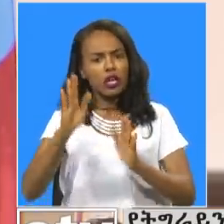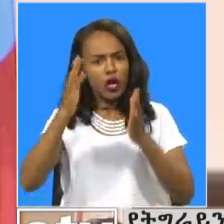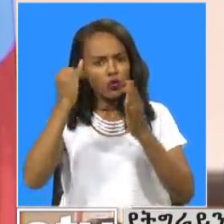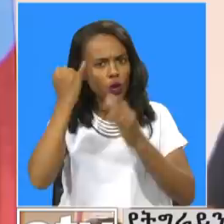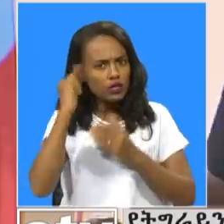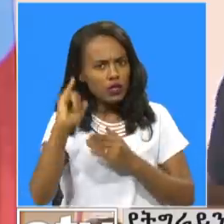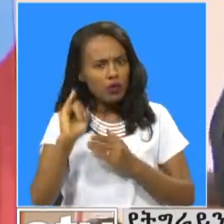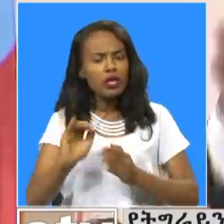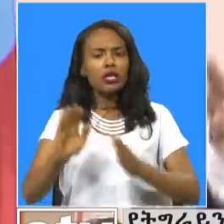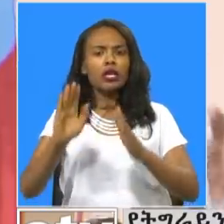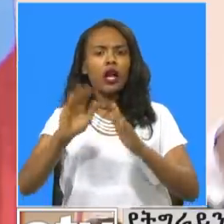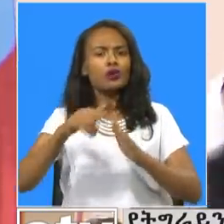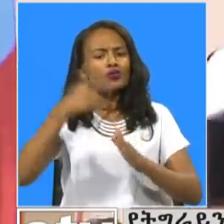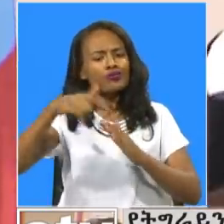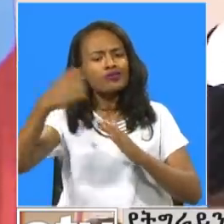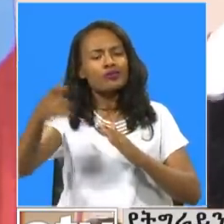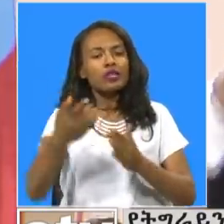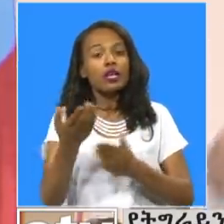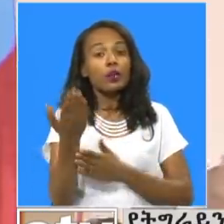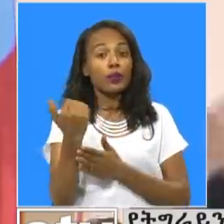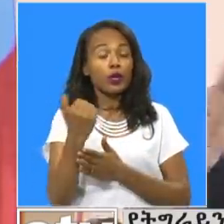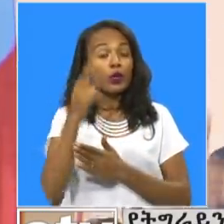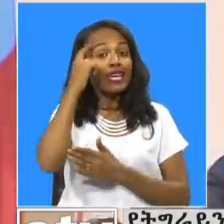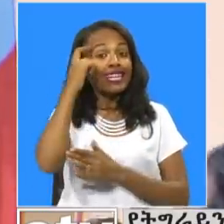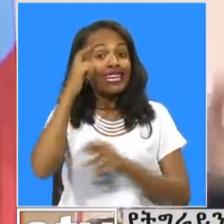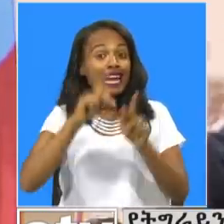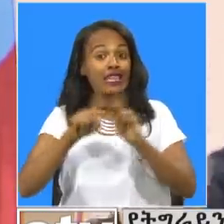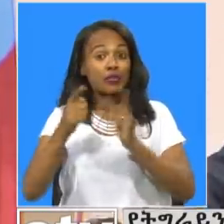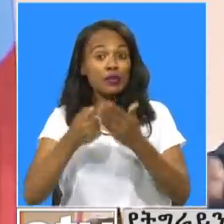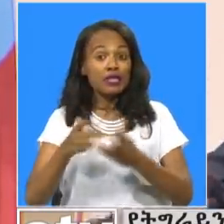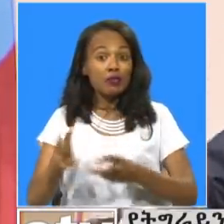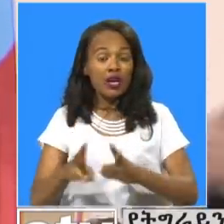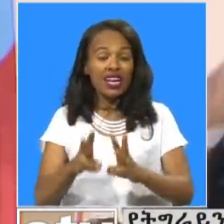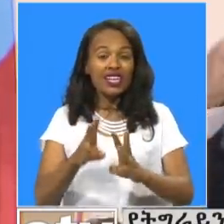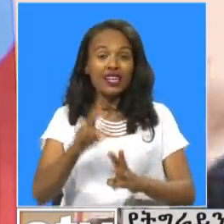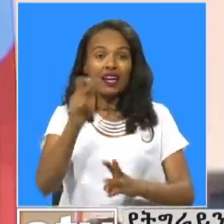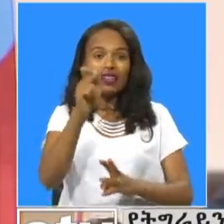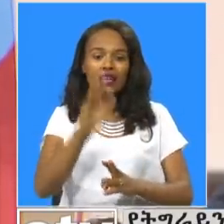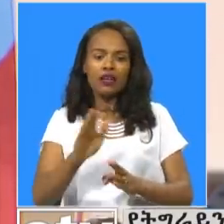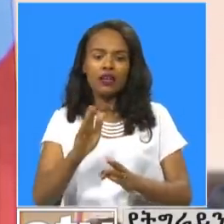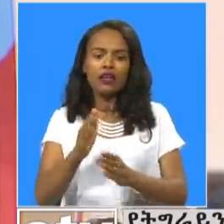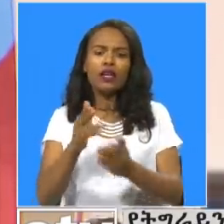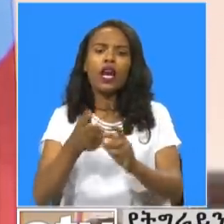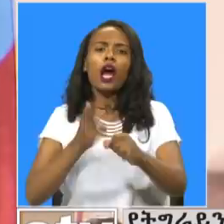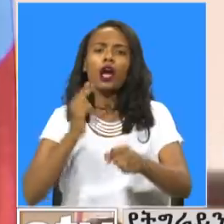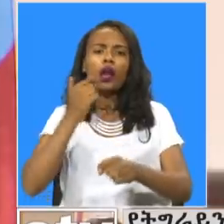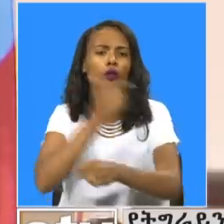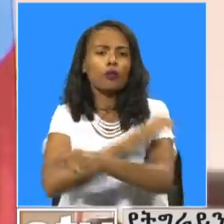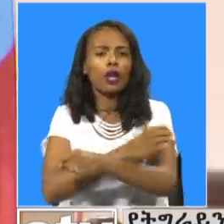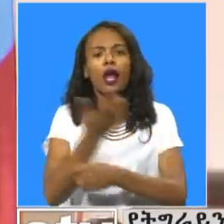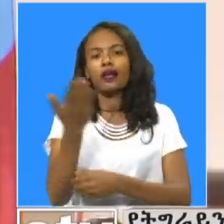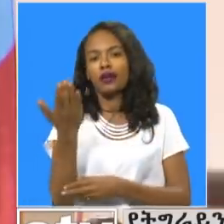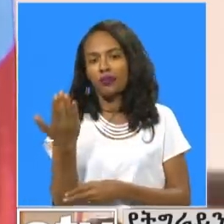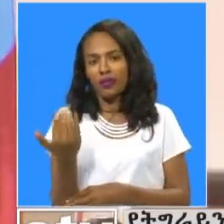እሳቤ፣ የራሱ ምናምን የነበረው የትግራይን ህዝብ በዚህ መንገድ ከደርግ አፈና እገላግላለሁ የሚል ኃይል